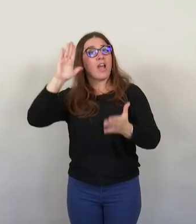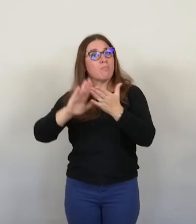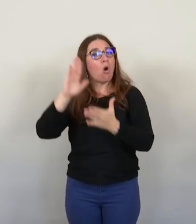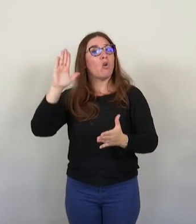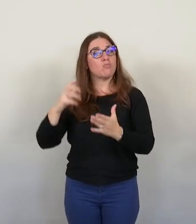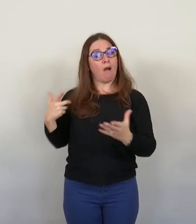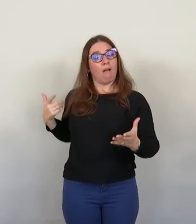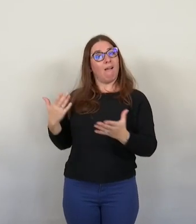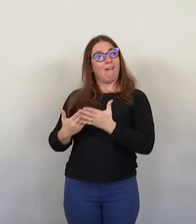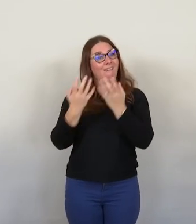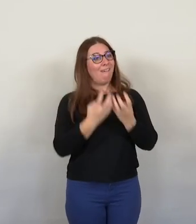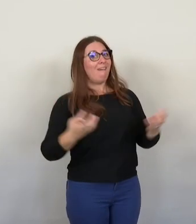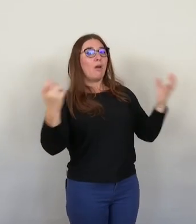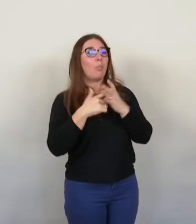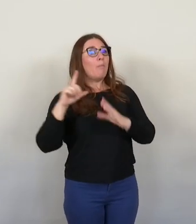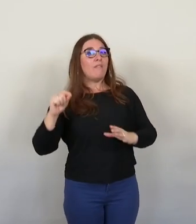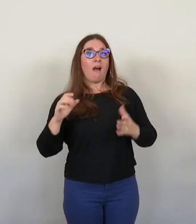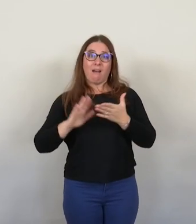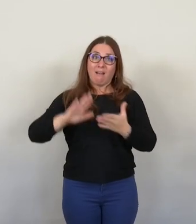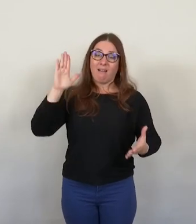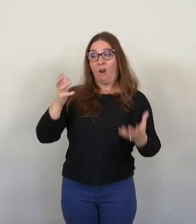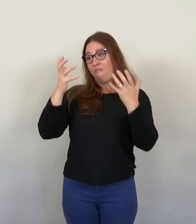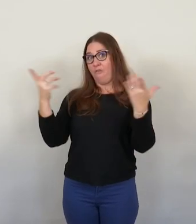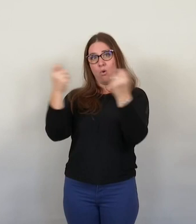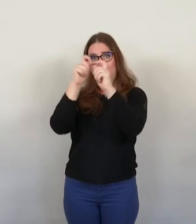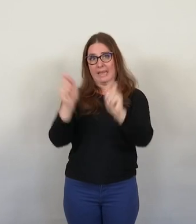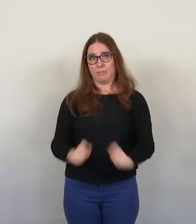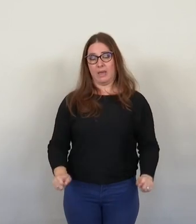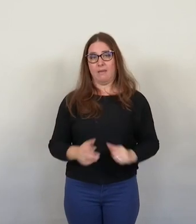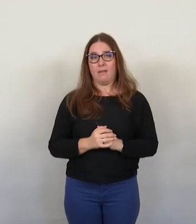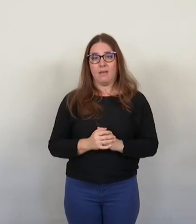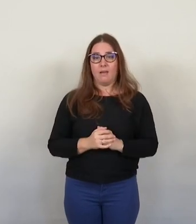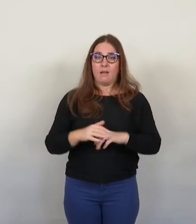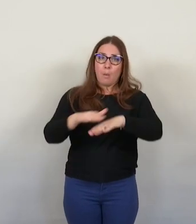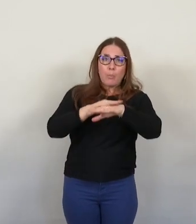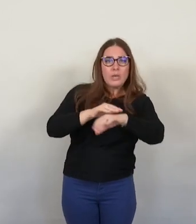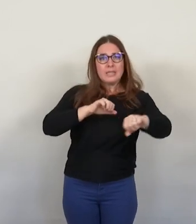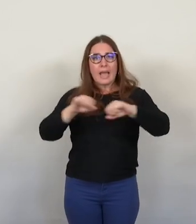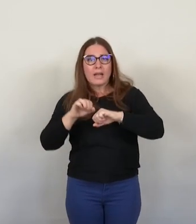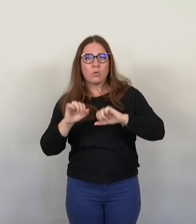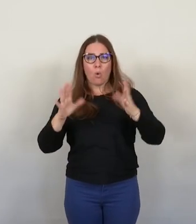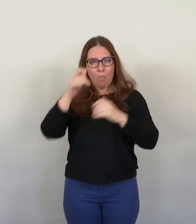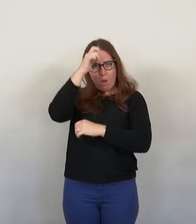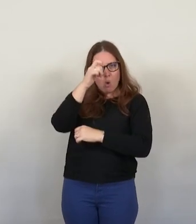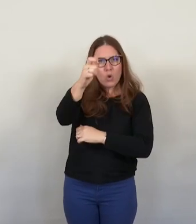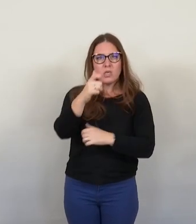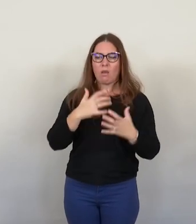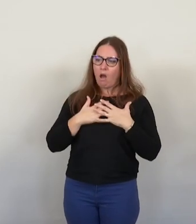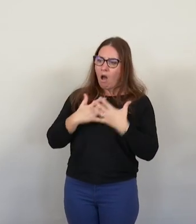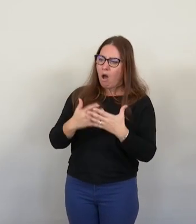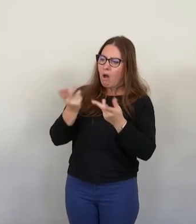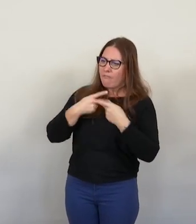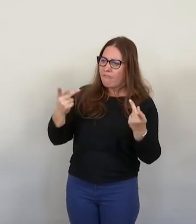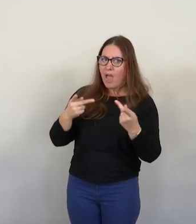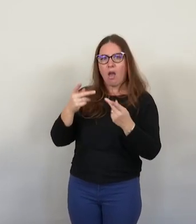commun devant les grenobloises et les Grenoblois ce qui donne du sens Monsieur le Maire à l'action politique qui leur donne envie de croire en la sincérité des